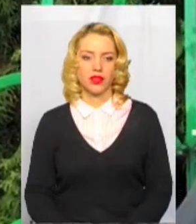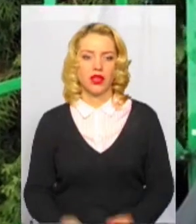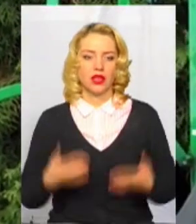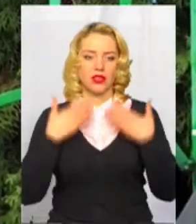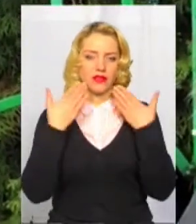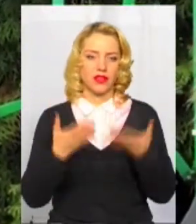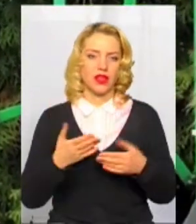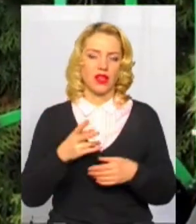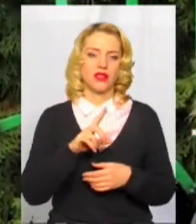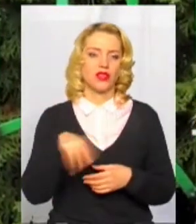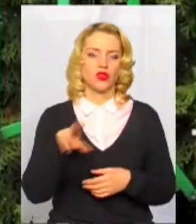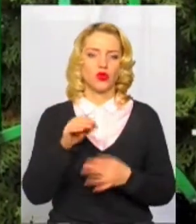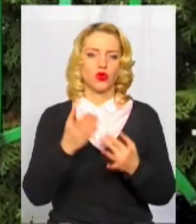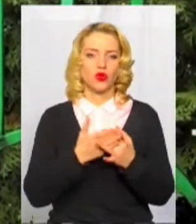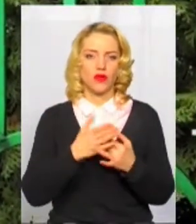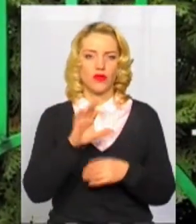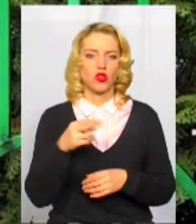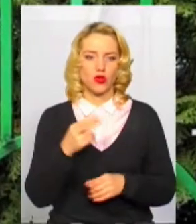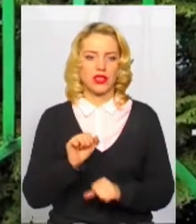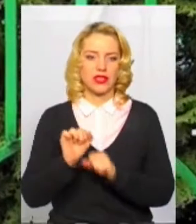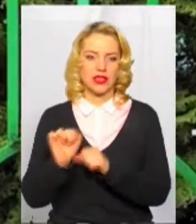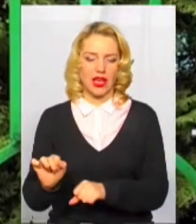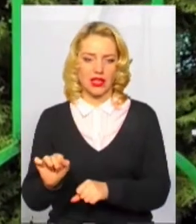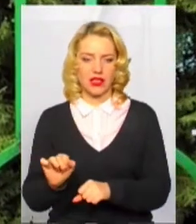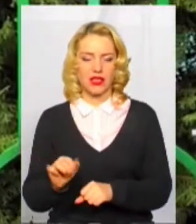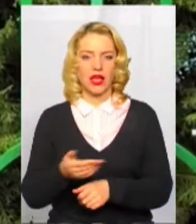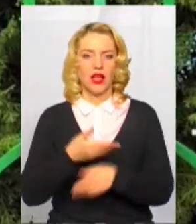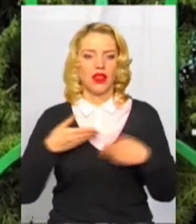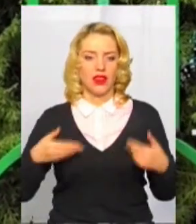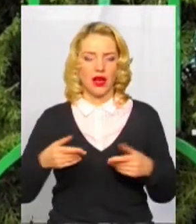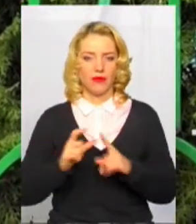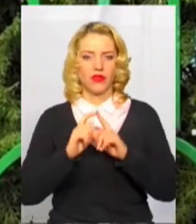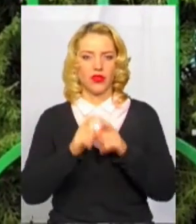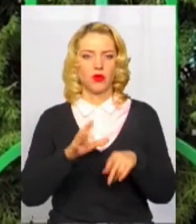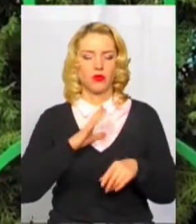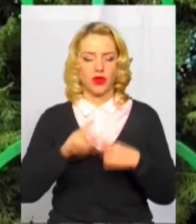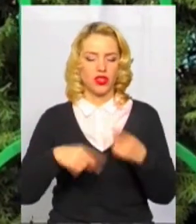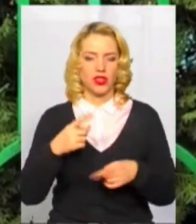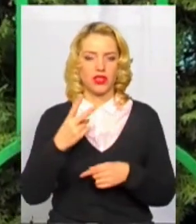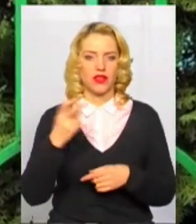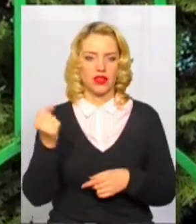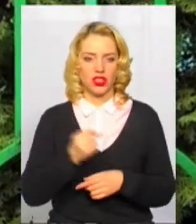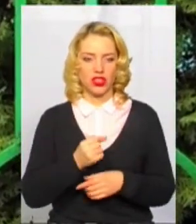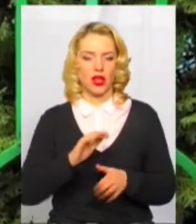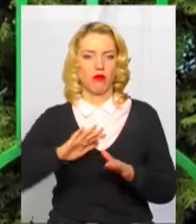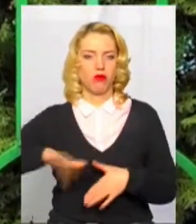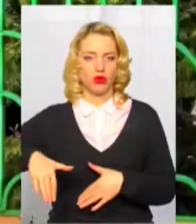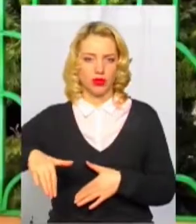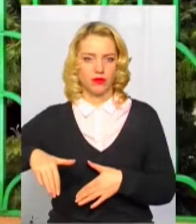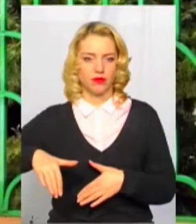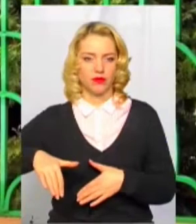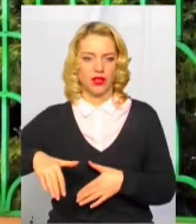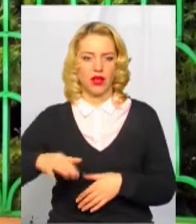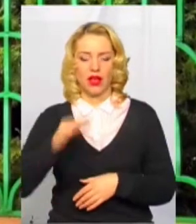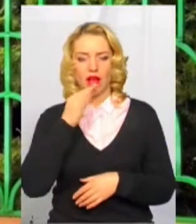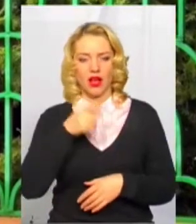Зверталися на рахунок субсидії в соцзахист. Нам відповідь була через 2 тижні, потім